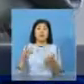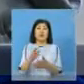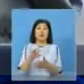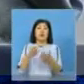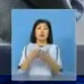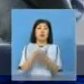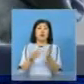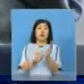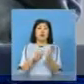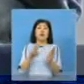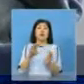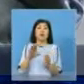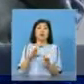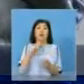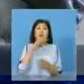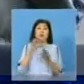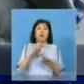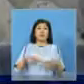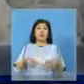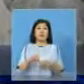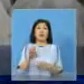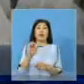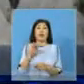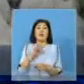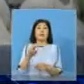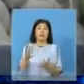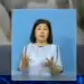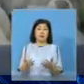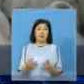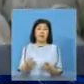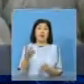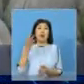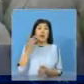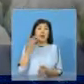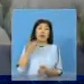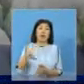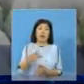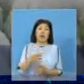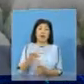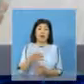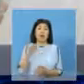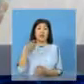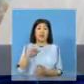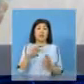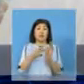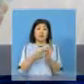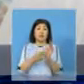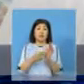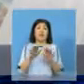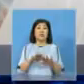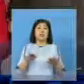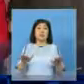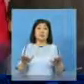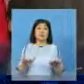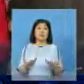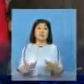6 лет из многодетных семей, получающих АСП. Только в Алматинском районе насчитывается 1800 таких детей.